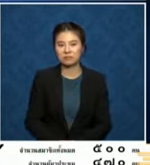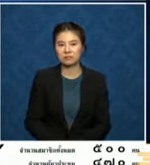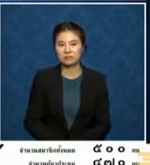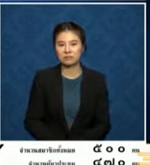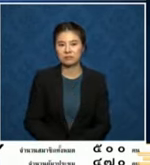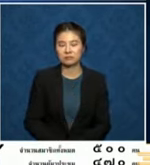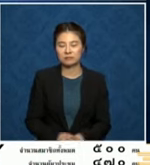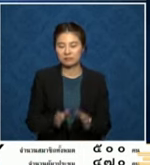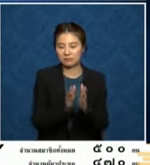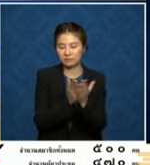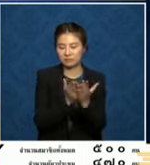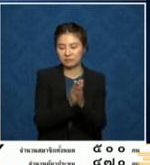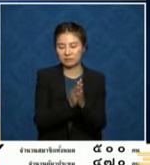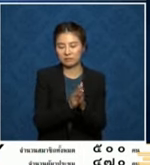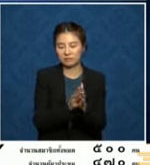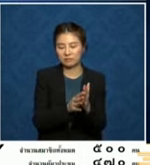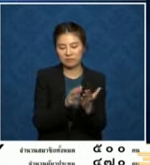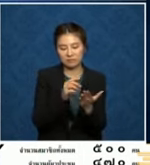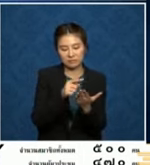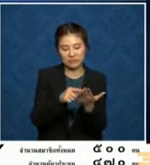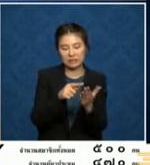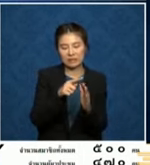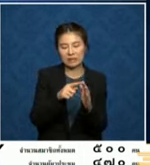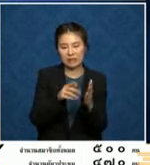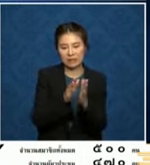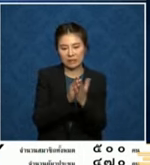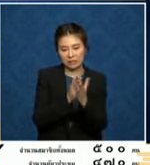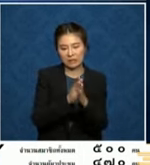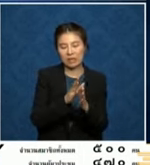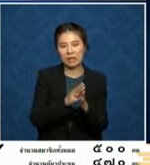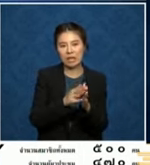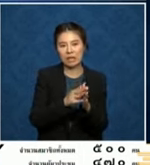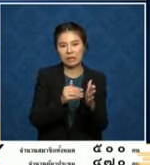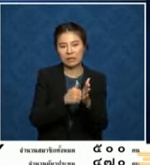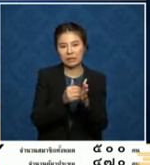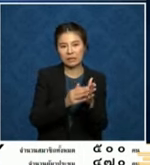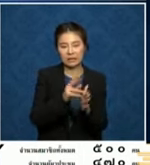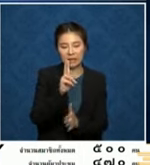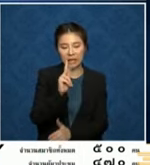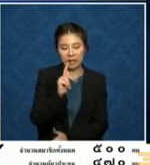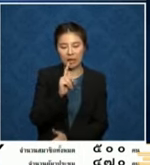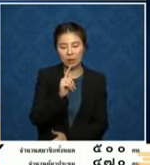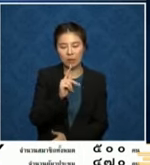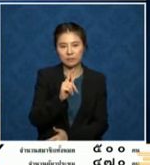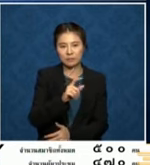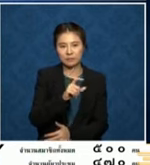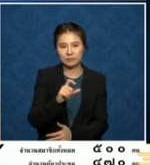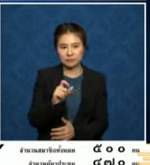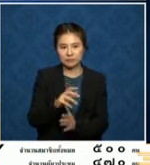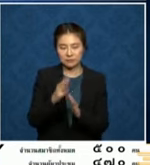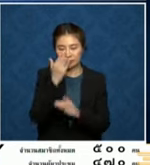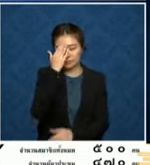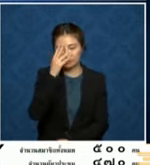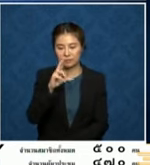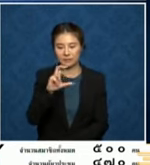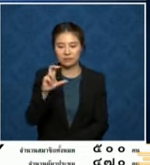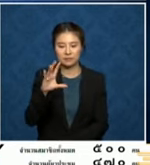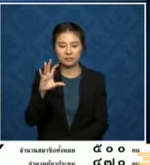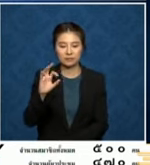เล่มขาวคาดแดงนะเล่ม3ฉบับที่1หน้า397 398หน้า